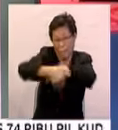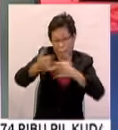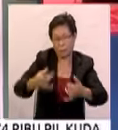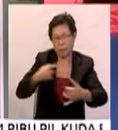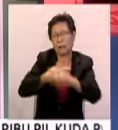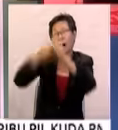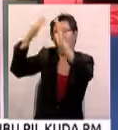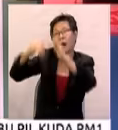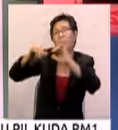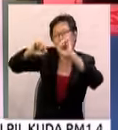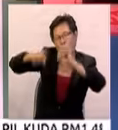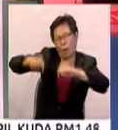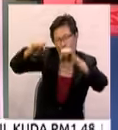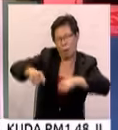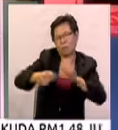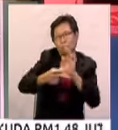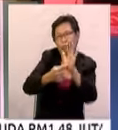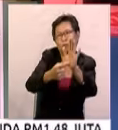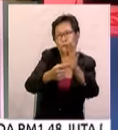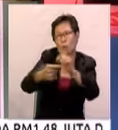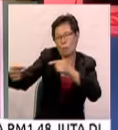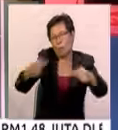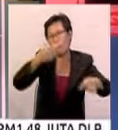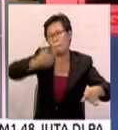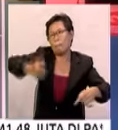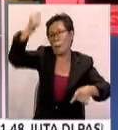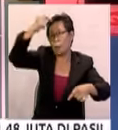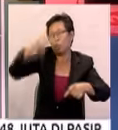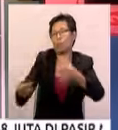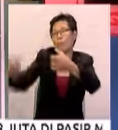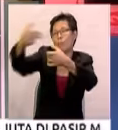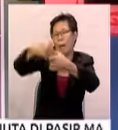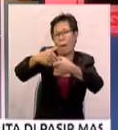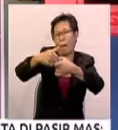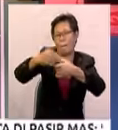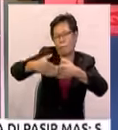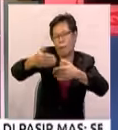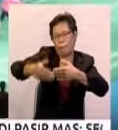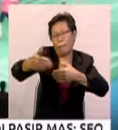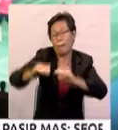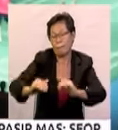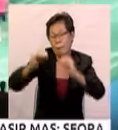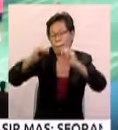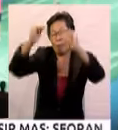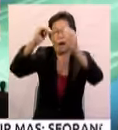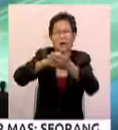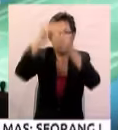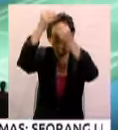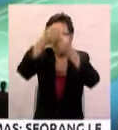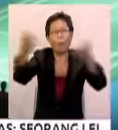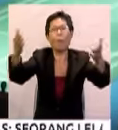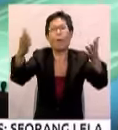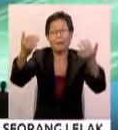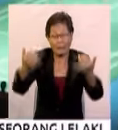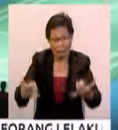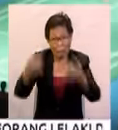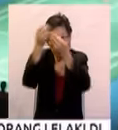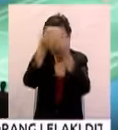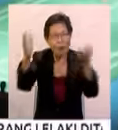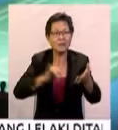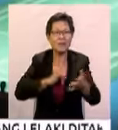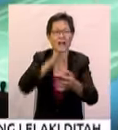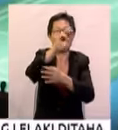kita harapkan mereka mampu mempamerkan aksi terbaik untuk mereka layak ke peringkat seterusnya. Jadi itu saja maklumat buat masa ini.